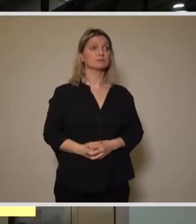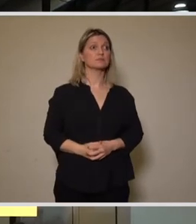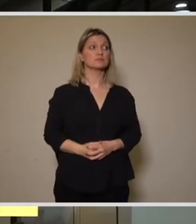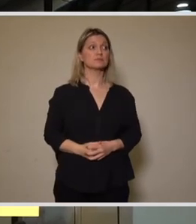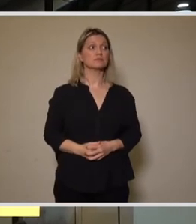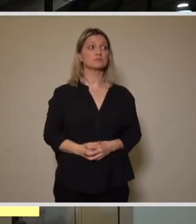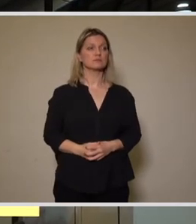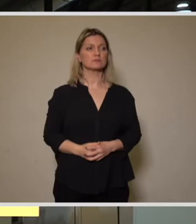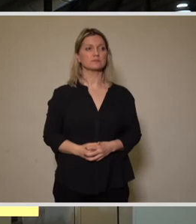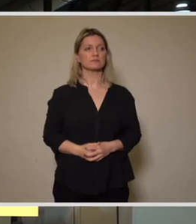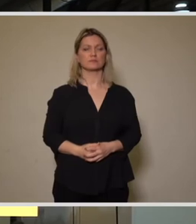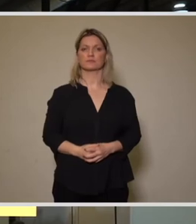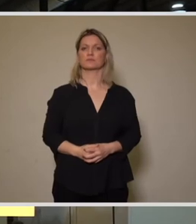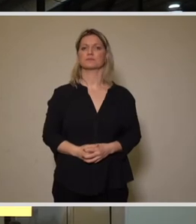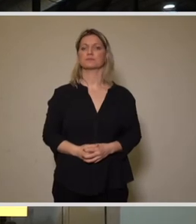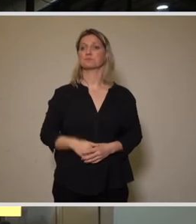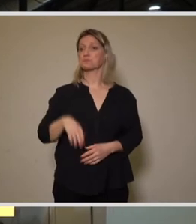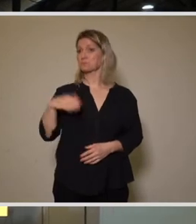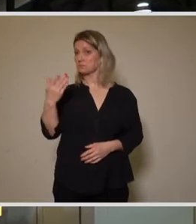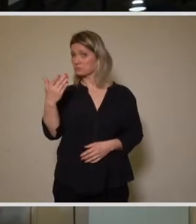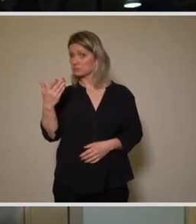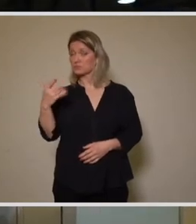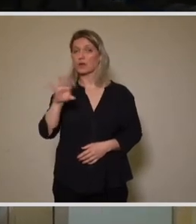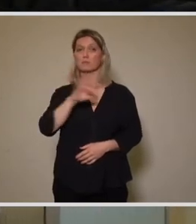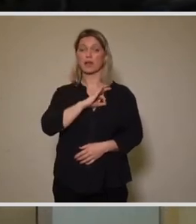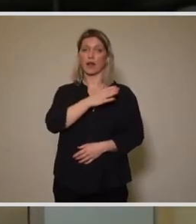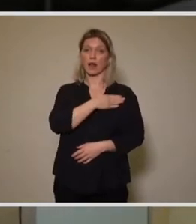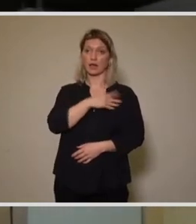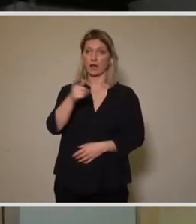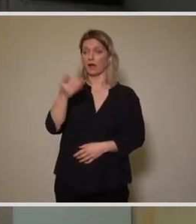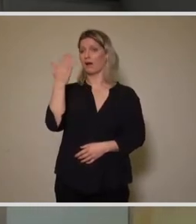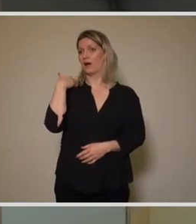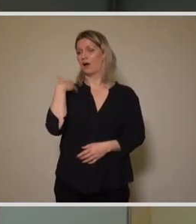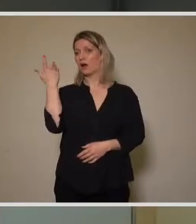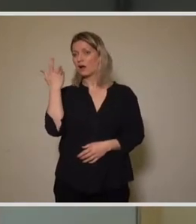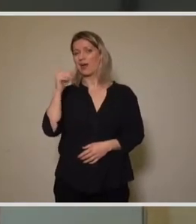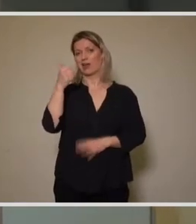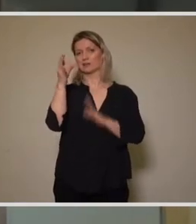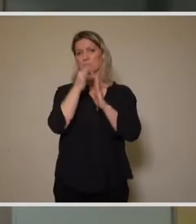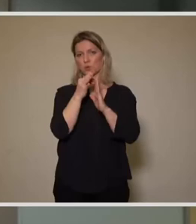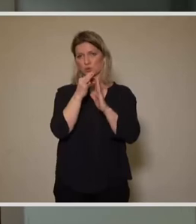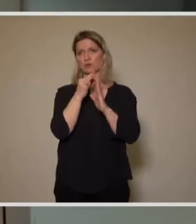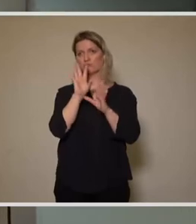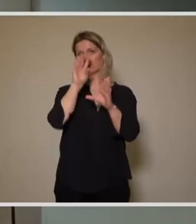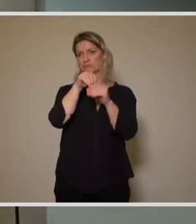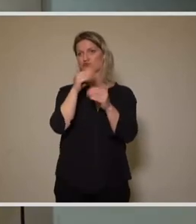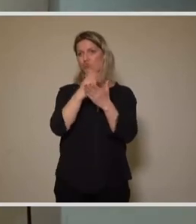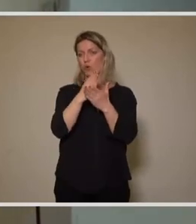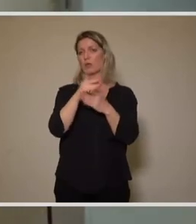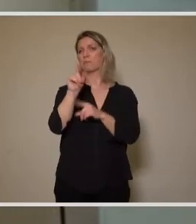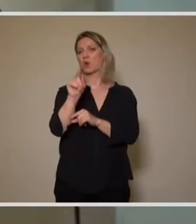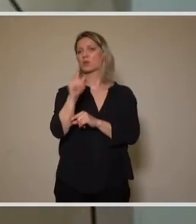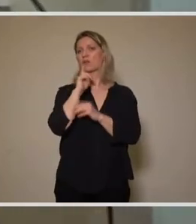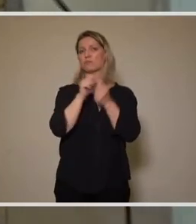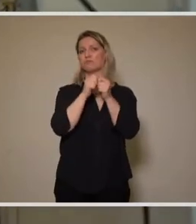Ich glaube, nachdem die Linke ja das mit dem Zuabwägen im ersten Punkt schon übernommen hat, können wir über die Änderung sozusagen im ersten Punkt